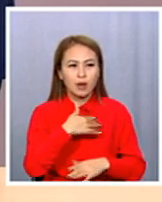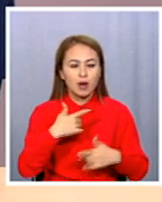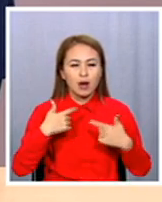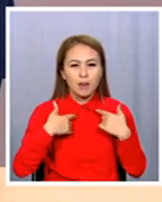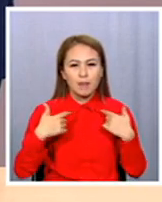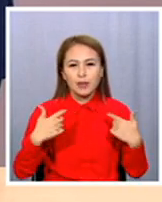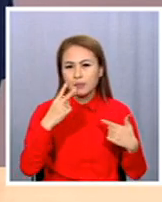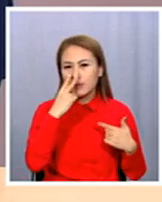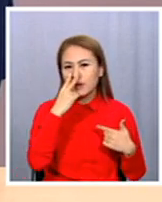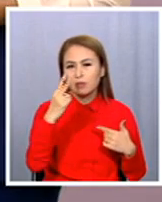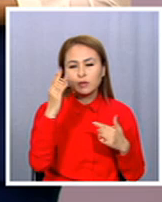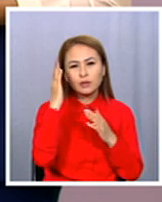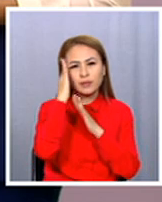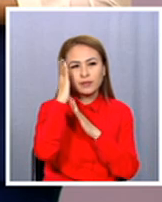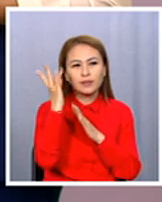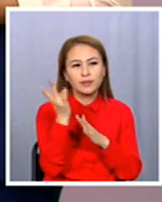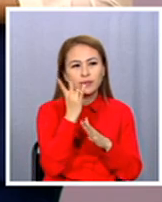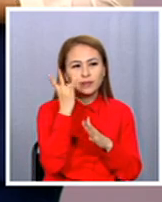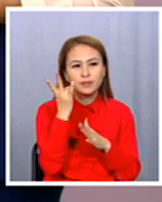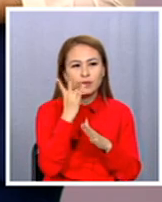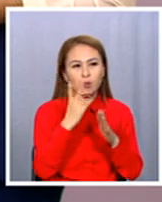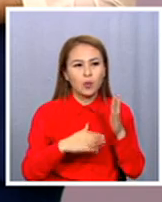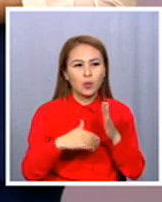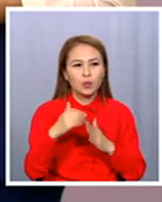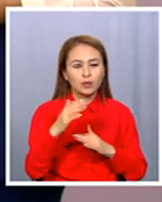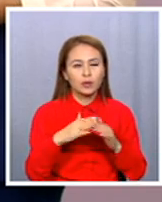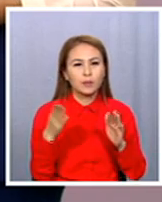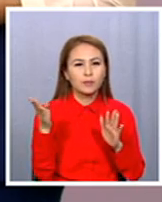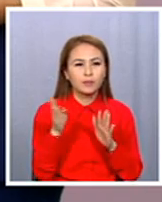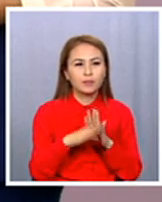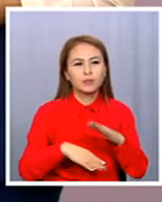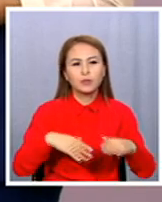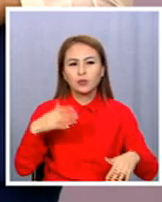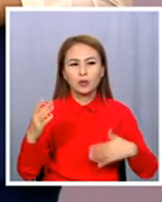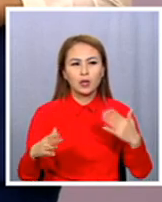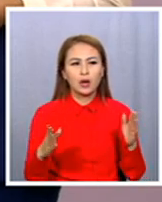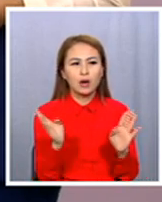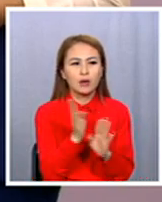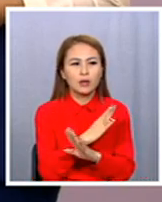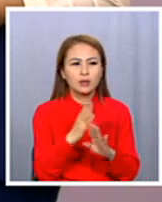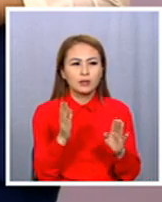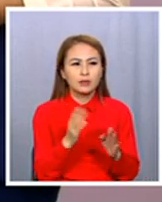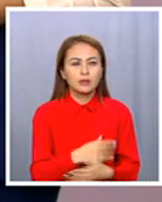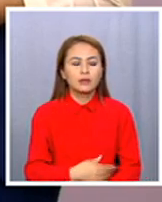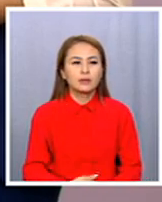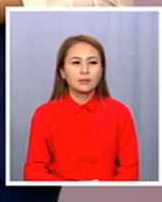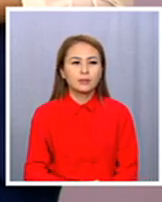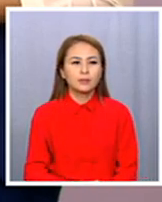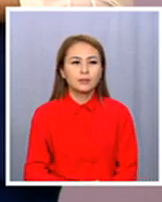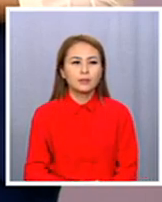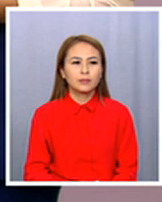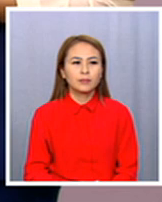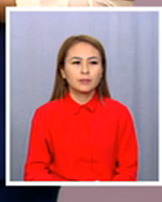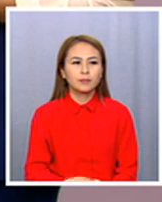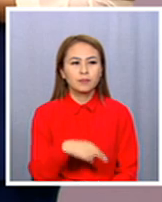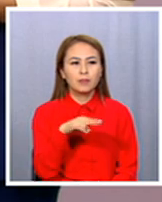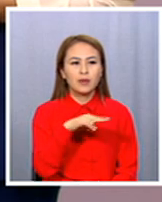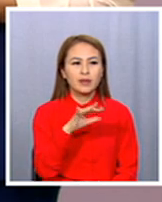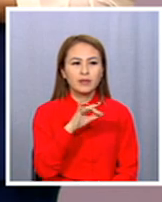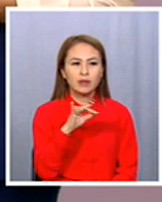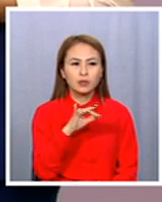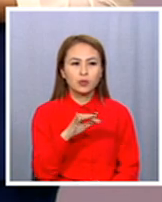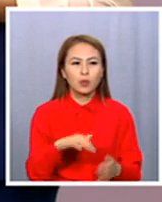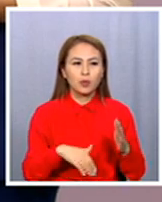қарадым, ұйықтап жатыр. Қолдары салмақсыздықтың әсерінен әуеде тербеліп тұрды. Павел Ивановичтің